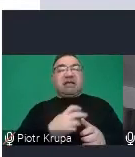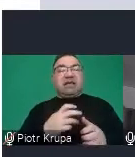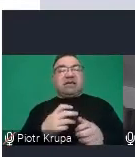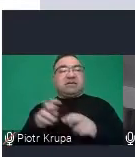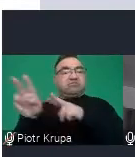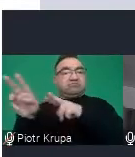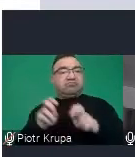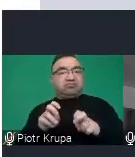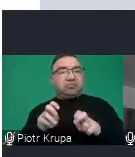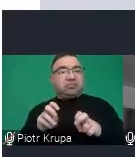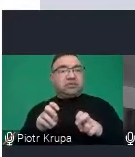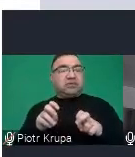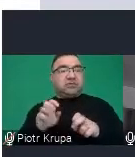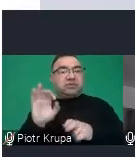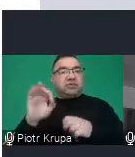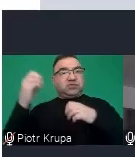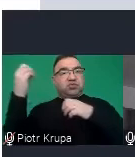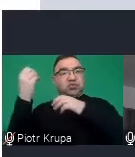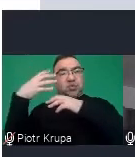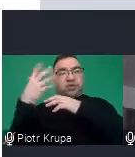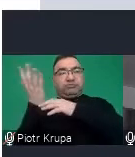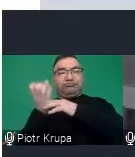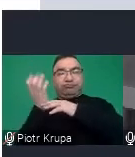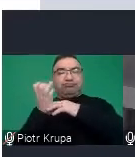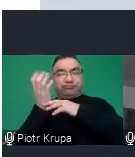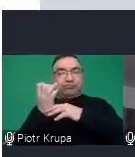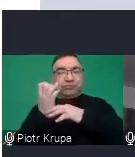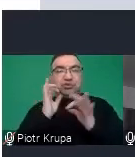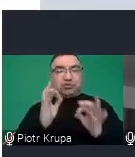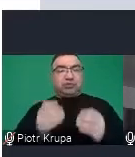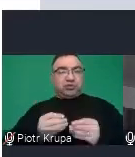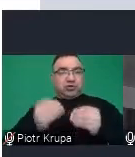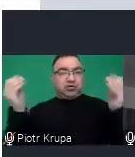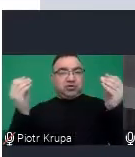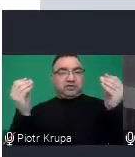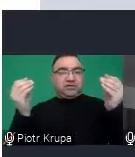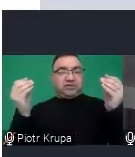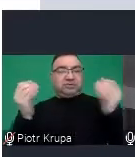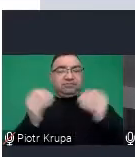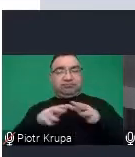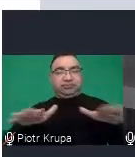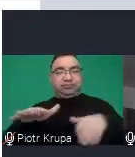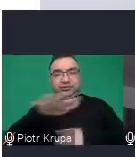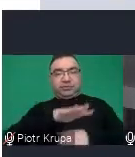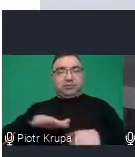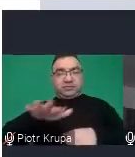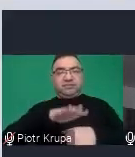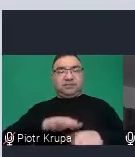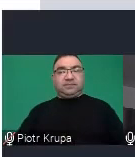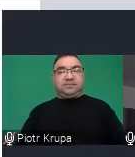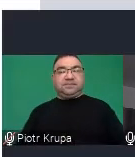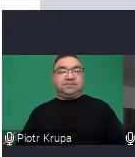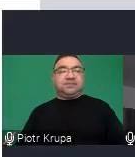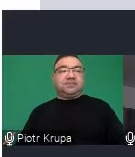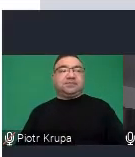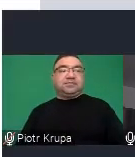energią elektryczną z fotokonwersji promieniowania słonecznego jako model rozwoju energetyki rozproszonej w przedsiębiorstwie